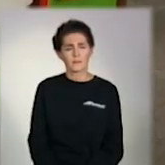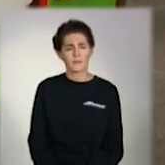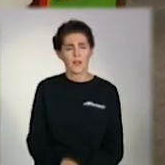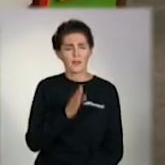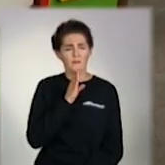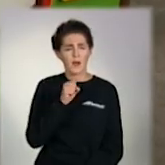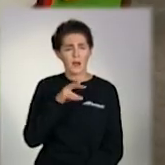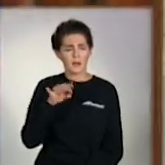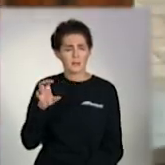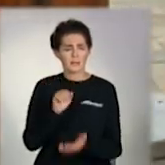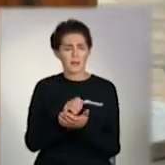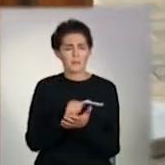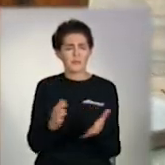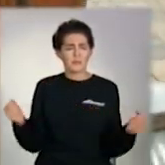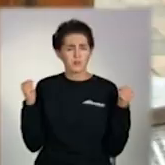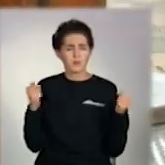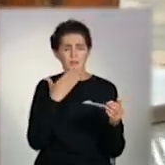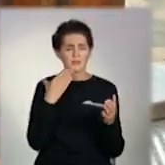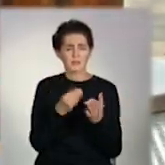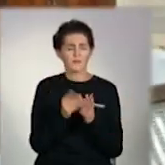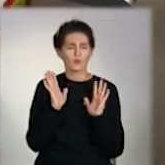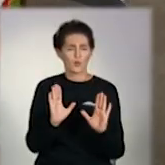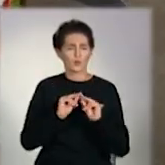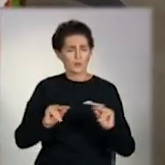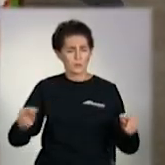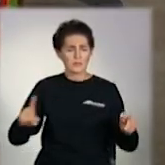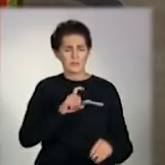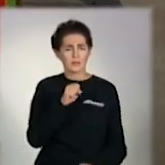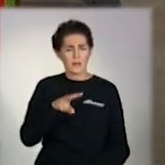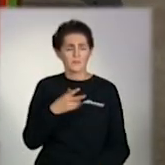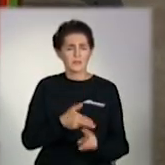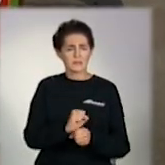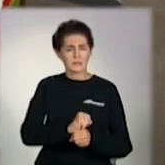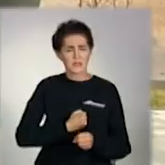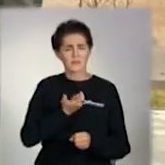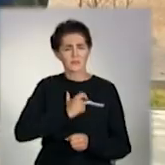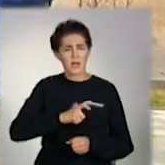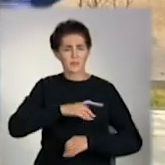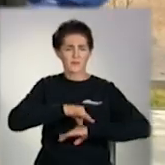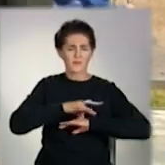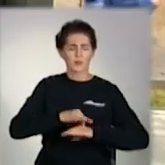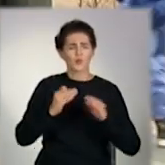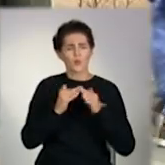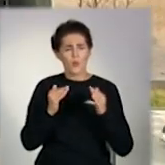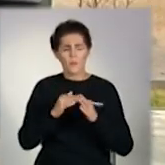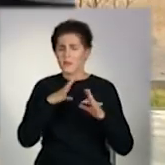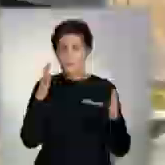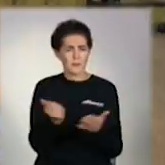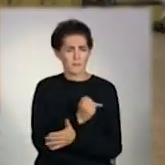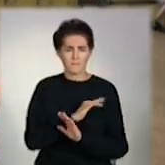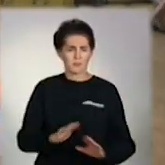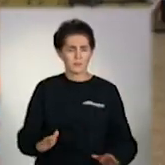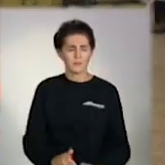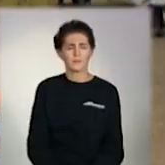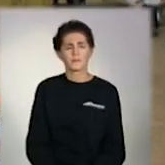Аліна займається спортом лише в залі зі своїм тренером. Ділиться, змусити себе робити фізичні вправи вдома не виходить.